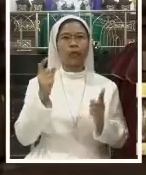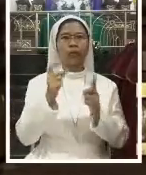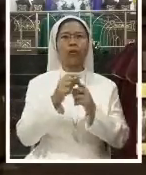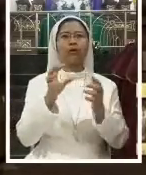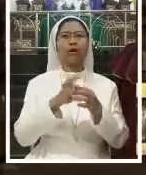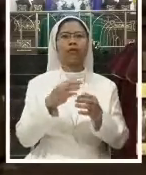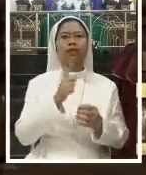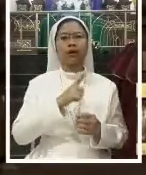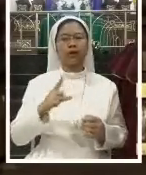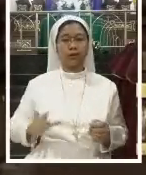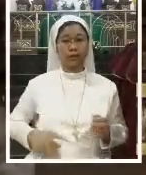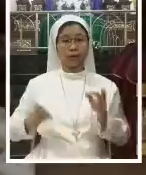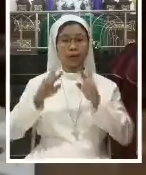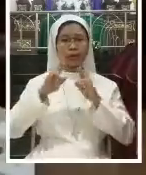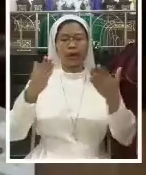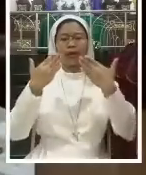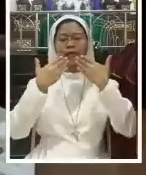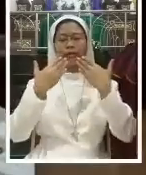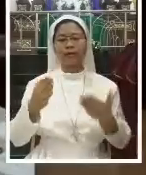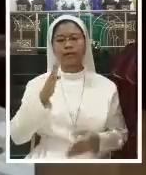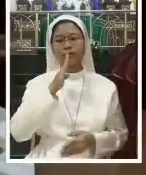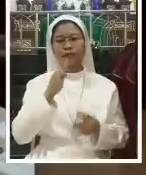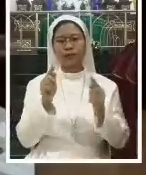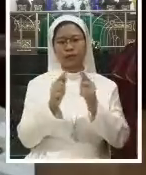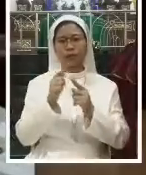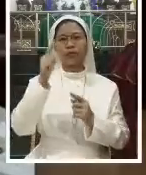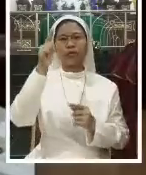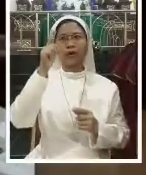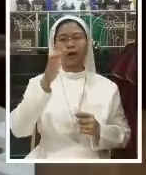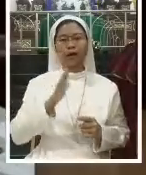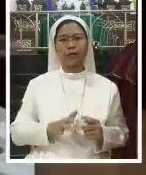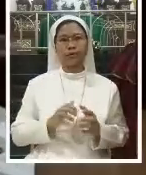Tataramon kan kagurangnan. Salamat sa Diyos.